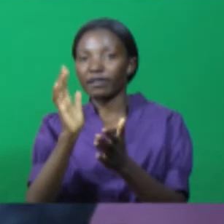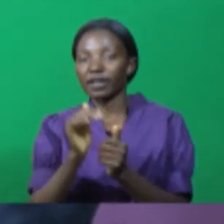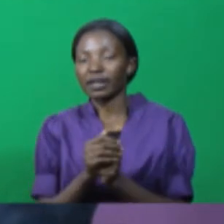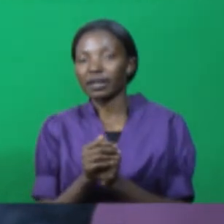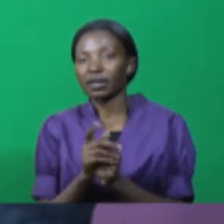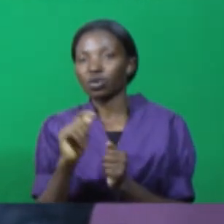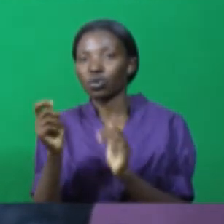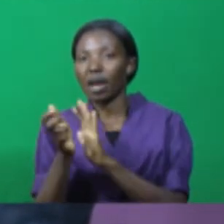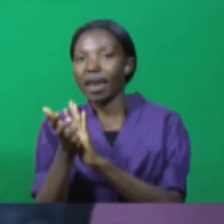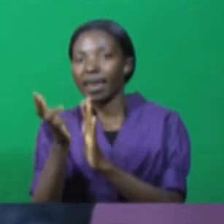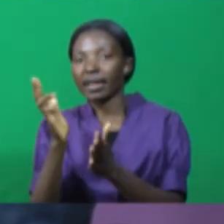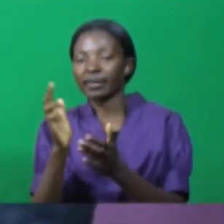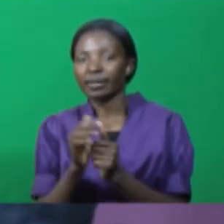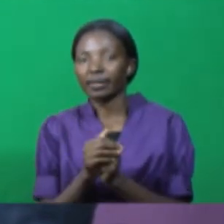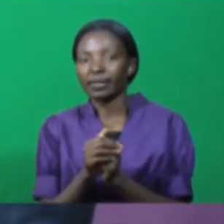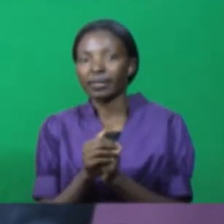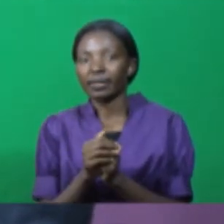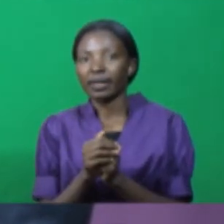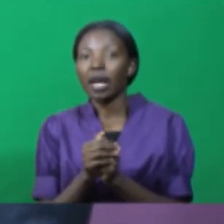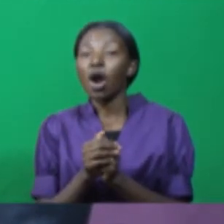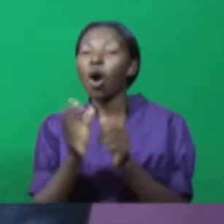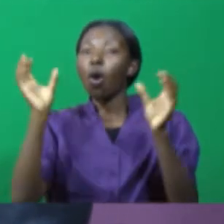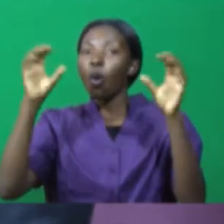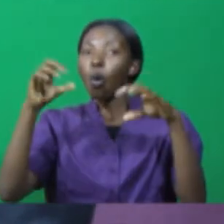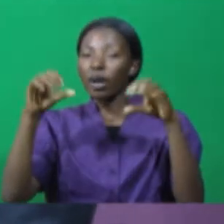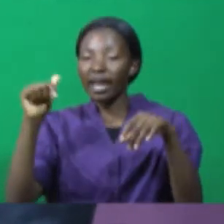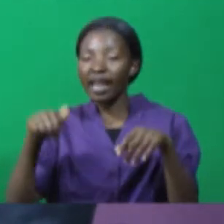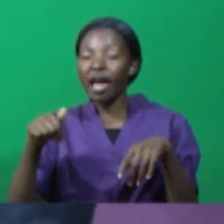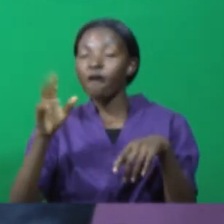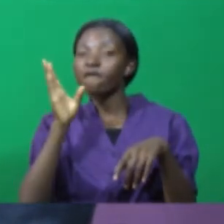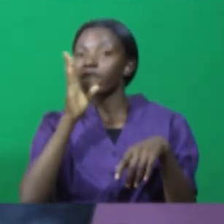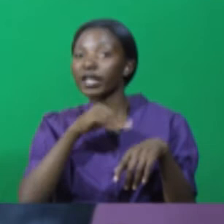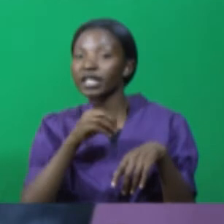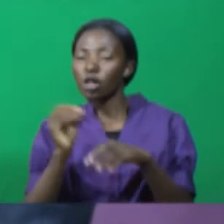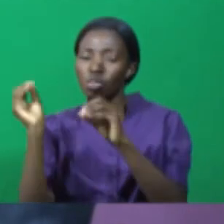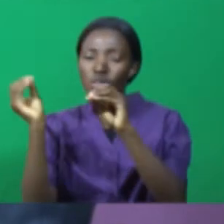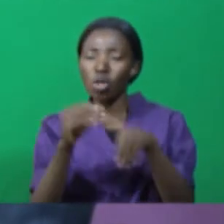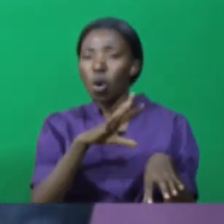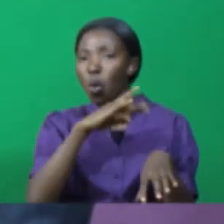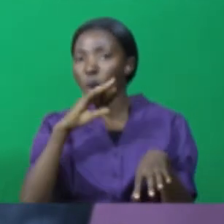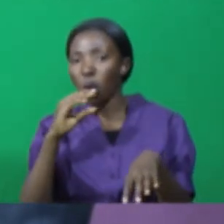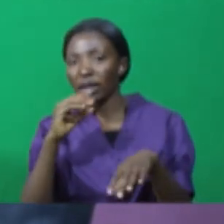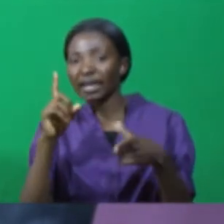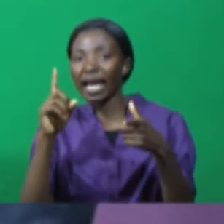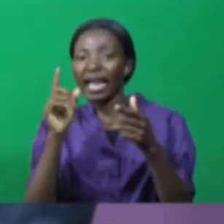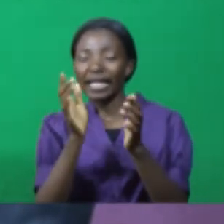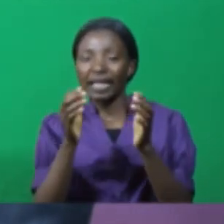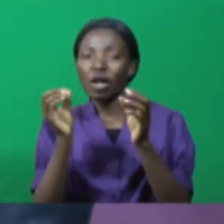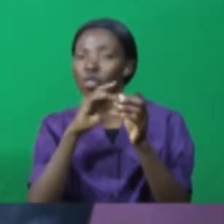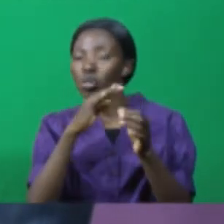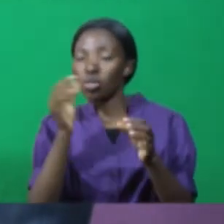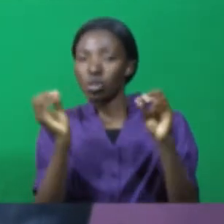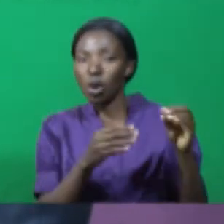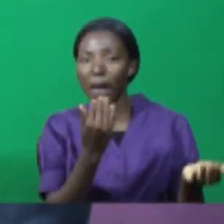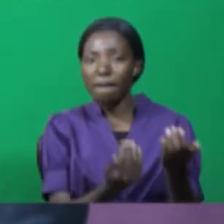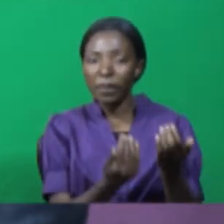Genesis 21 verse 15. Mhm. Mvura yeguchu yakati yapera akakanda mwana pasi munyasi megwenzi. Mm-hmm. Iye